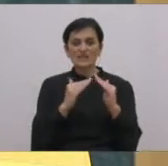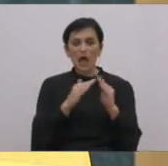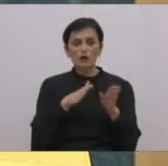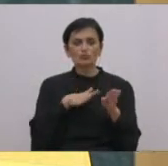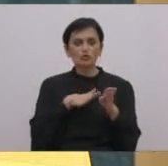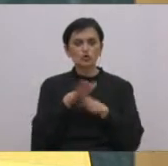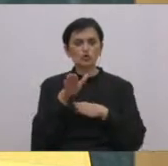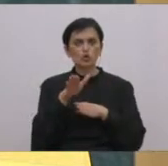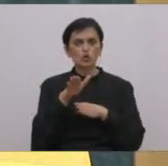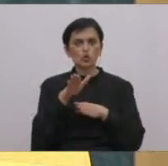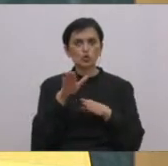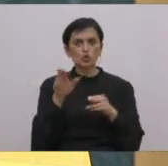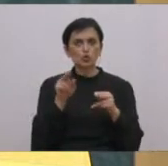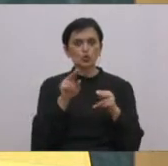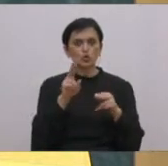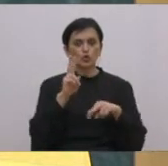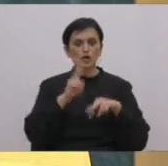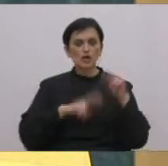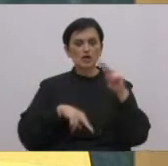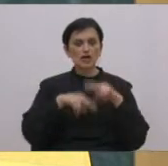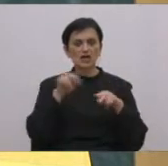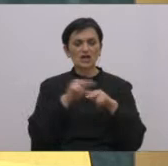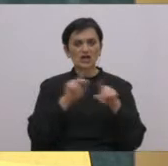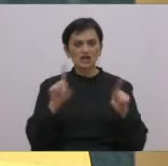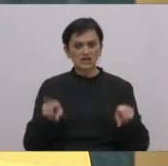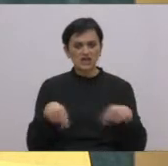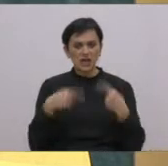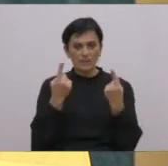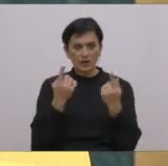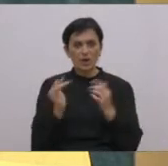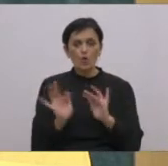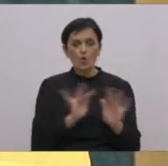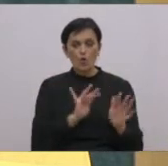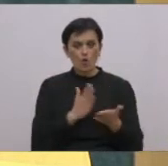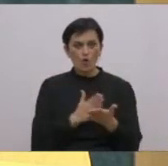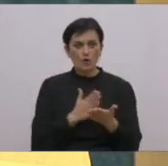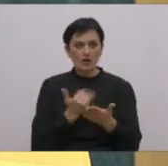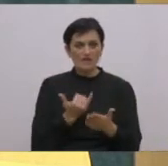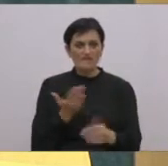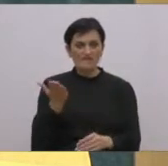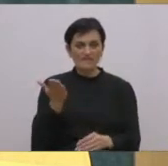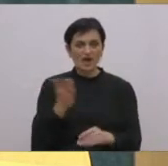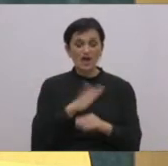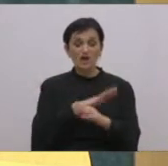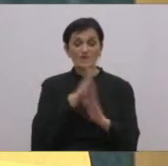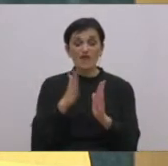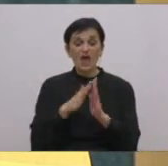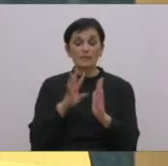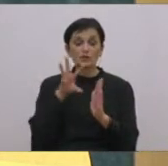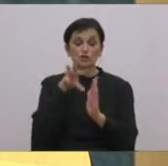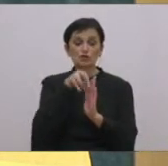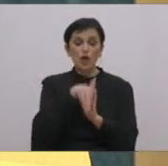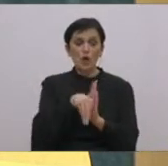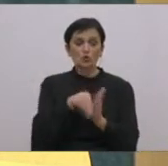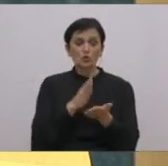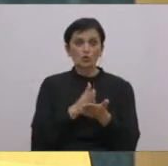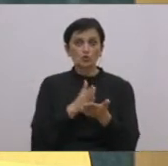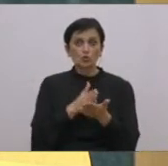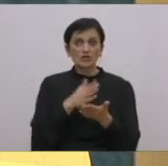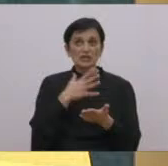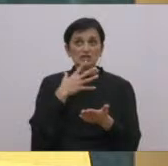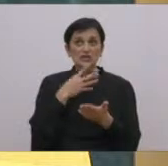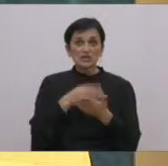სრული რეაბილიტაცია და განახლება ხორციელდება. ამ ყველაფერში ჩართული არიან, რა თქმა უნდა,